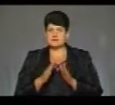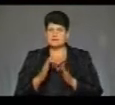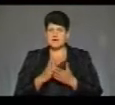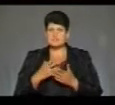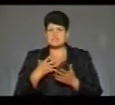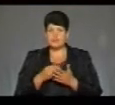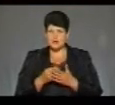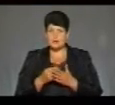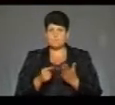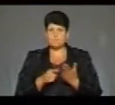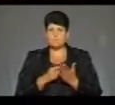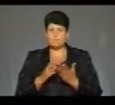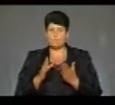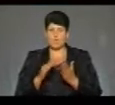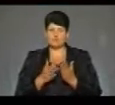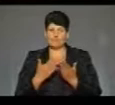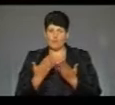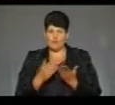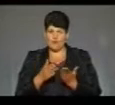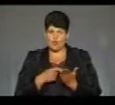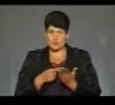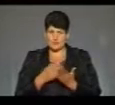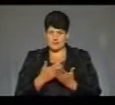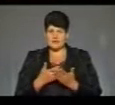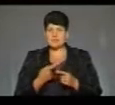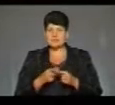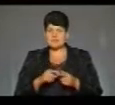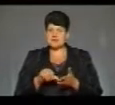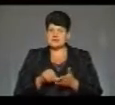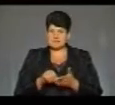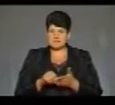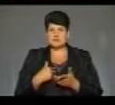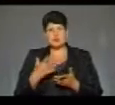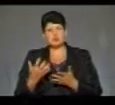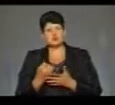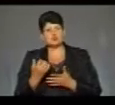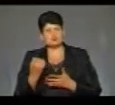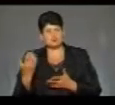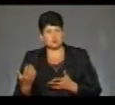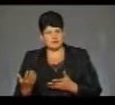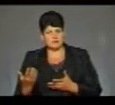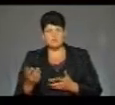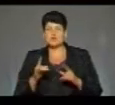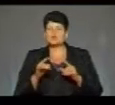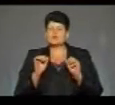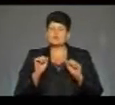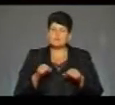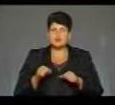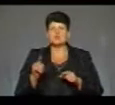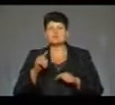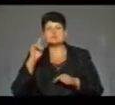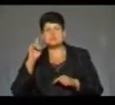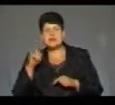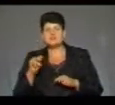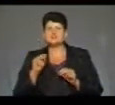портфоліо. Портфоліо – це представлення, представлення учня, це його здобутки, що він вміє, що він знає,